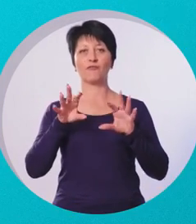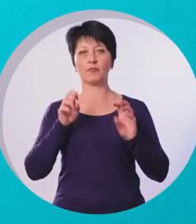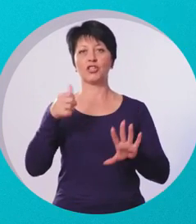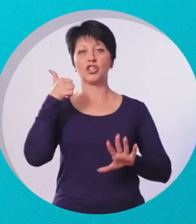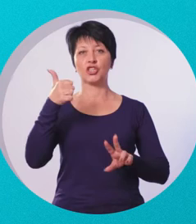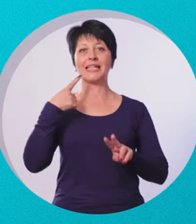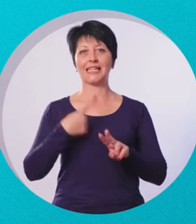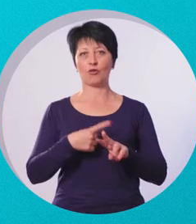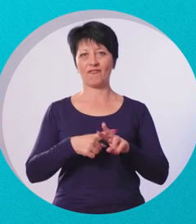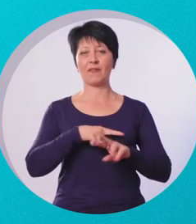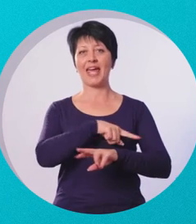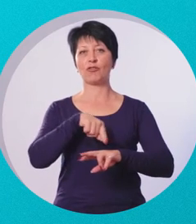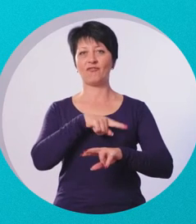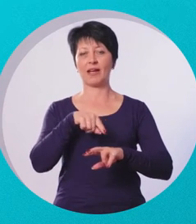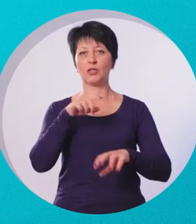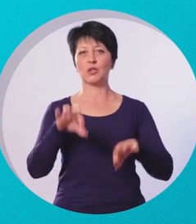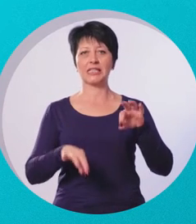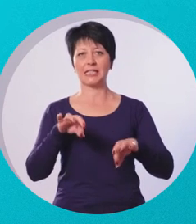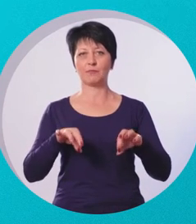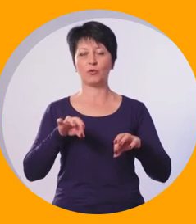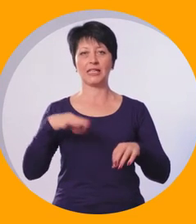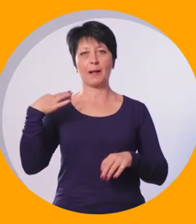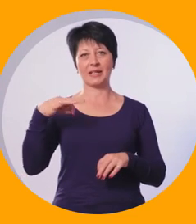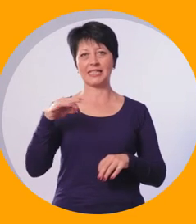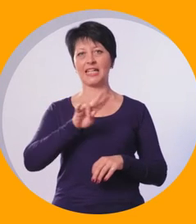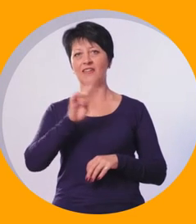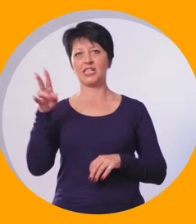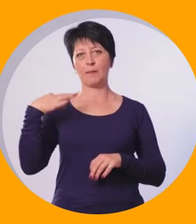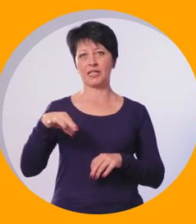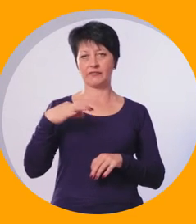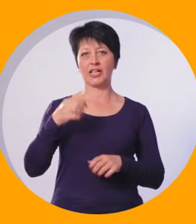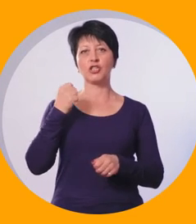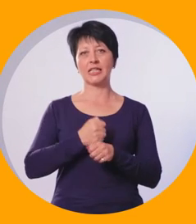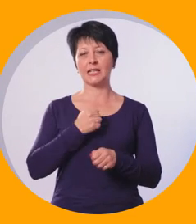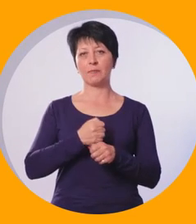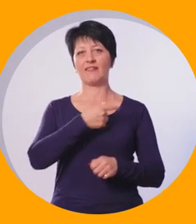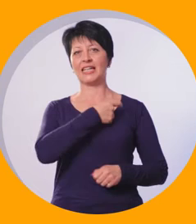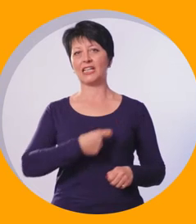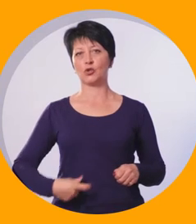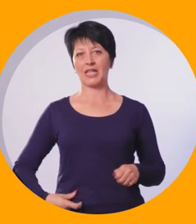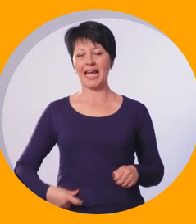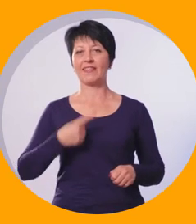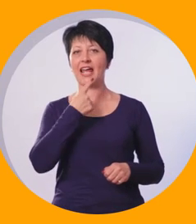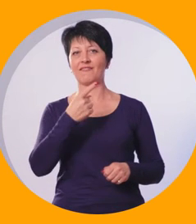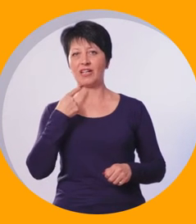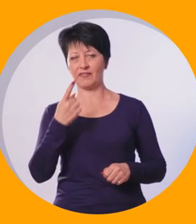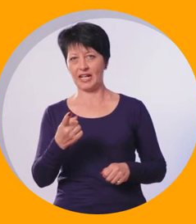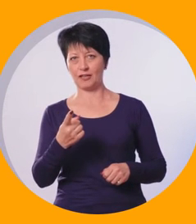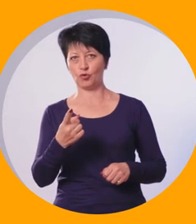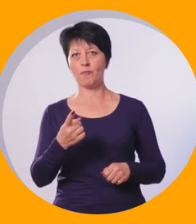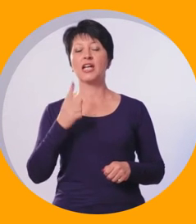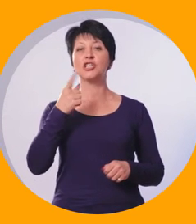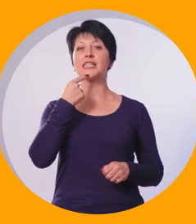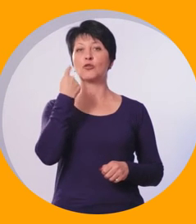Централната избирателна комисия информира, че на 6 ноември, едновременно с изборите за президент и вице-президент на републиката, ще бъде проведен и